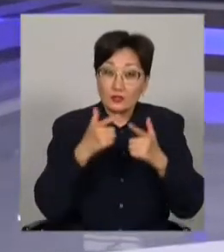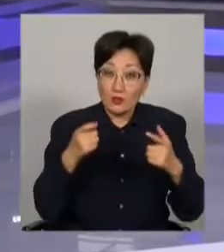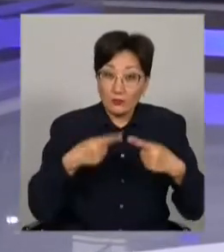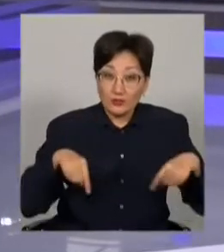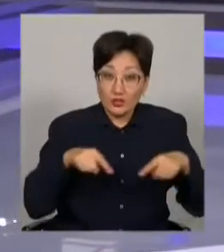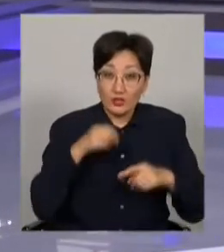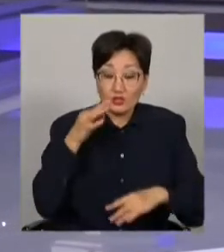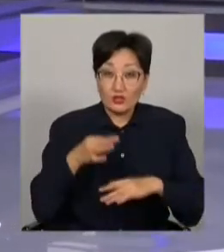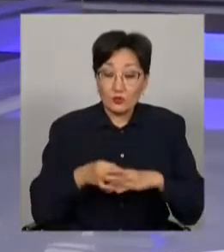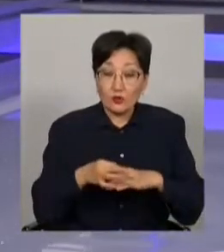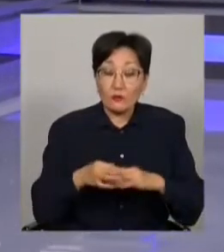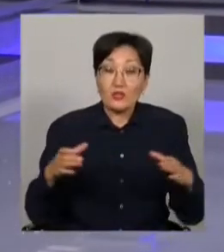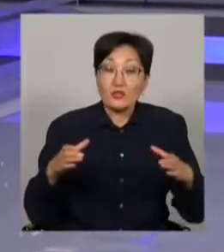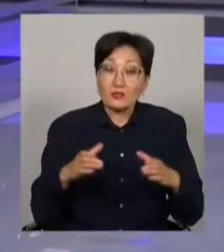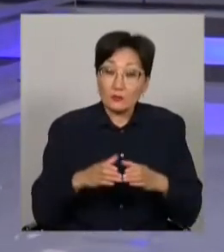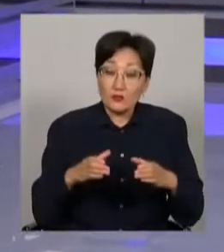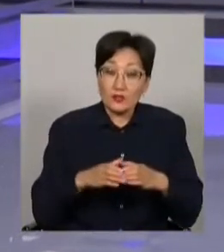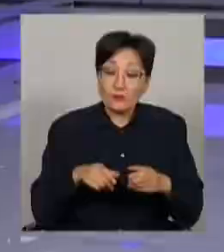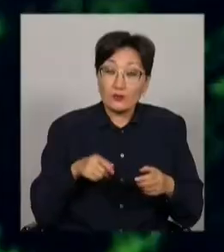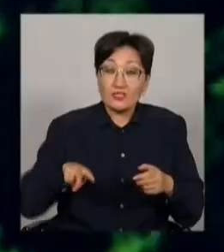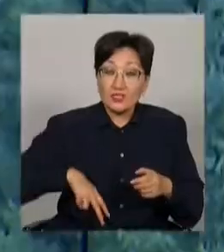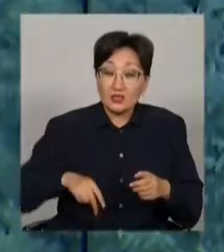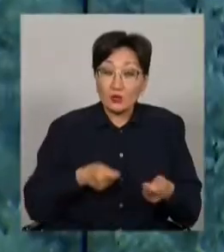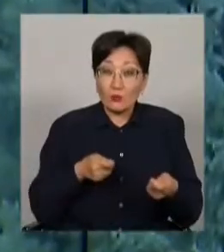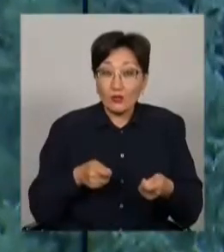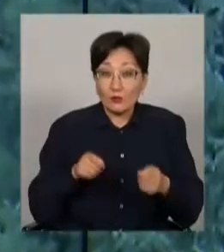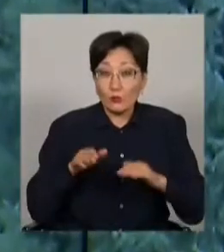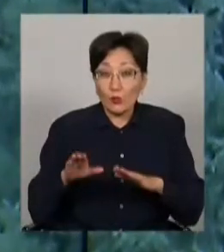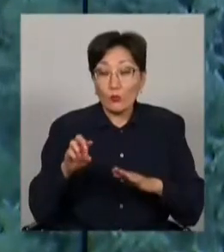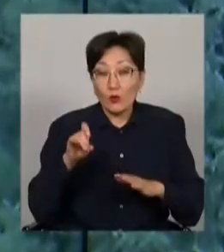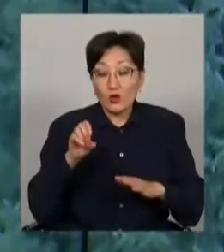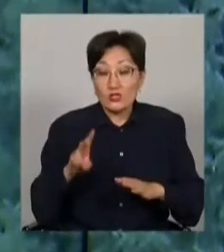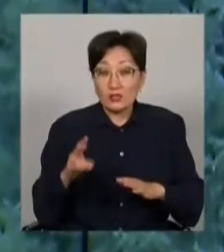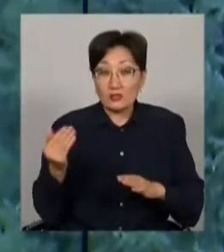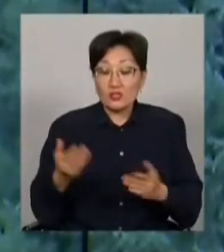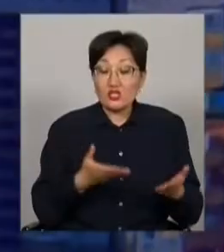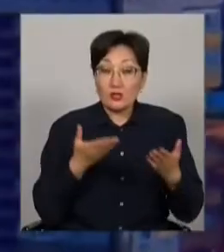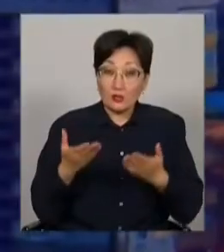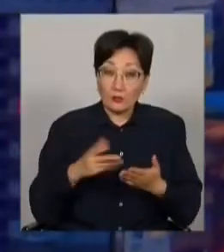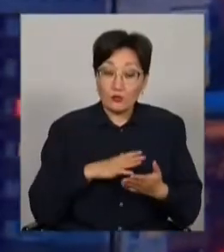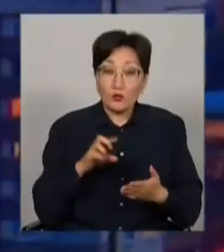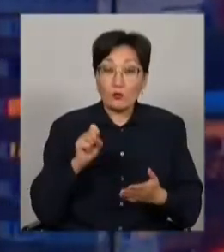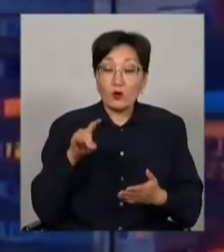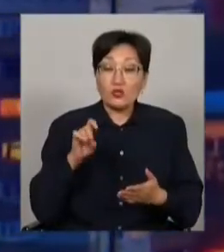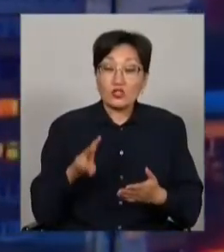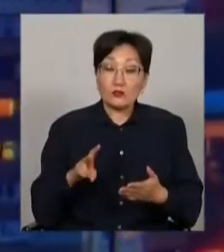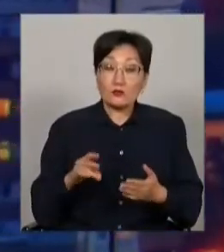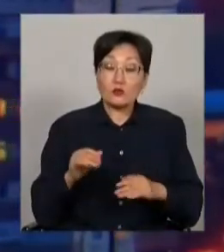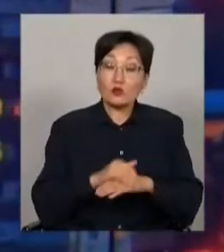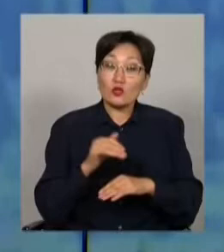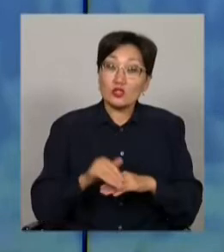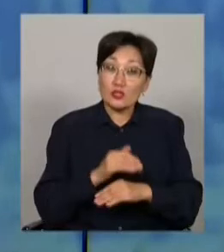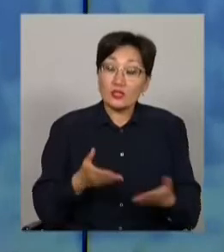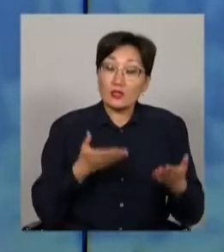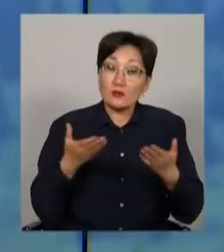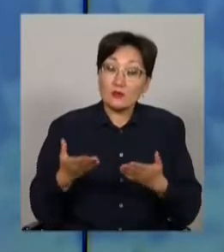орталығы жауапкершілігі шектеулі серіктестігі директорының орынбасары Бауыржан Пазылхайыр мырзаны шақырған едік. Бауыржан мырза, қош келдіңіз.